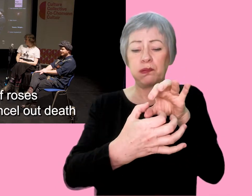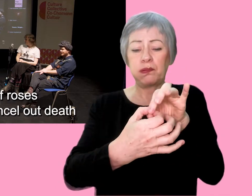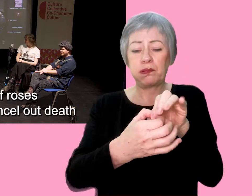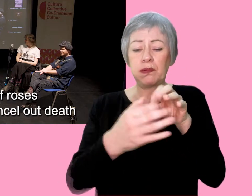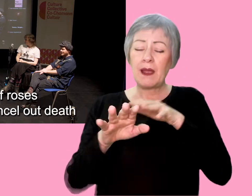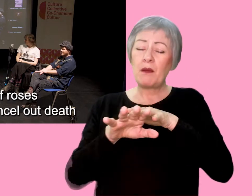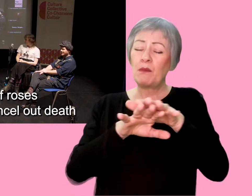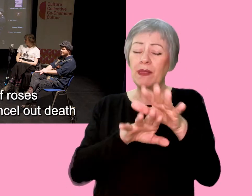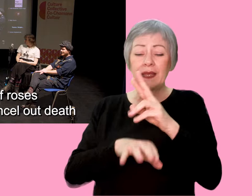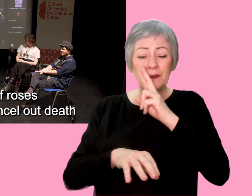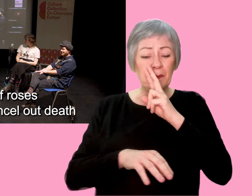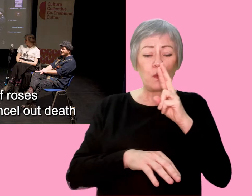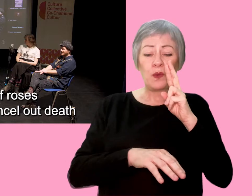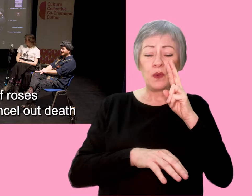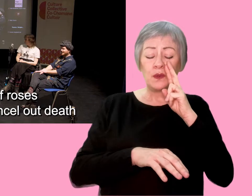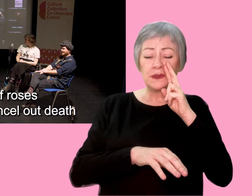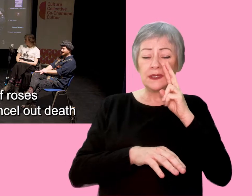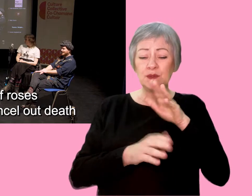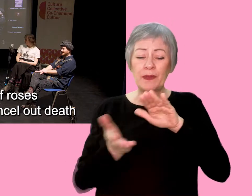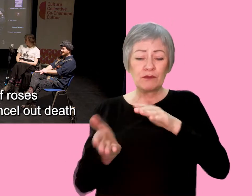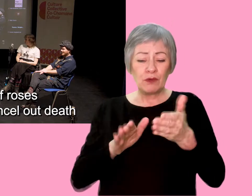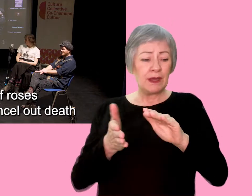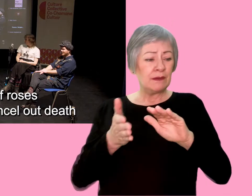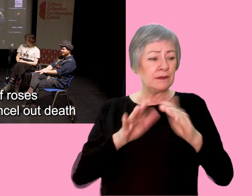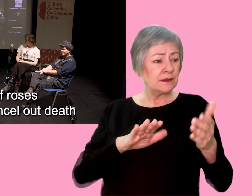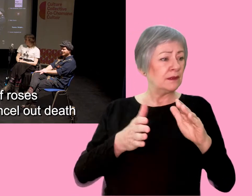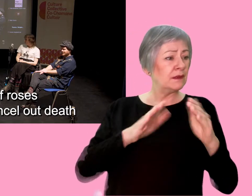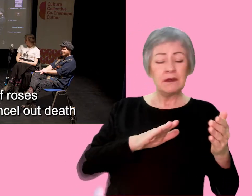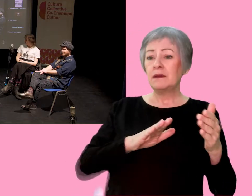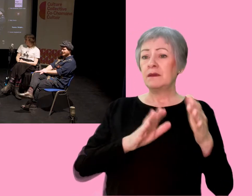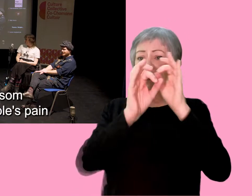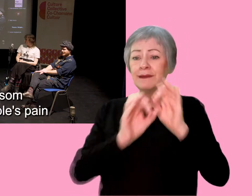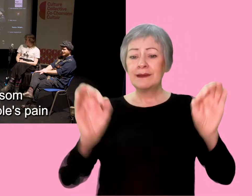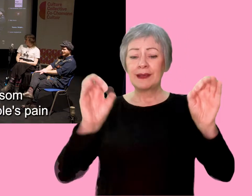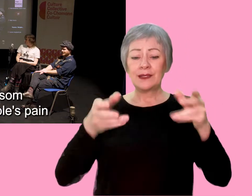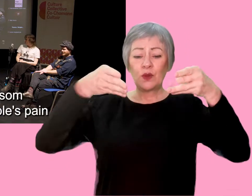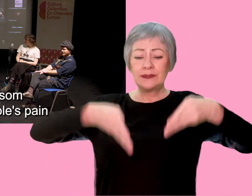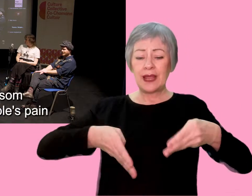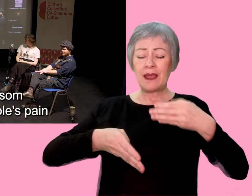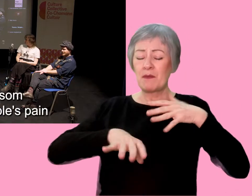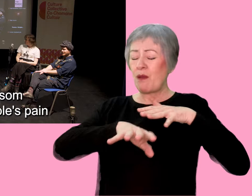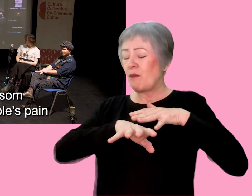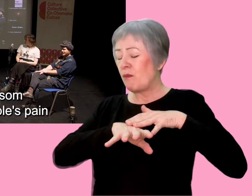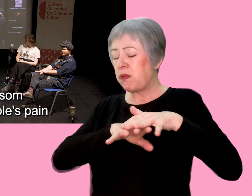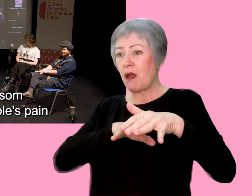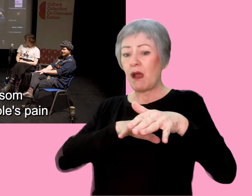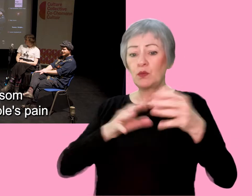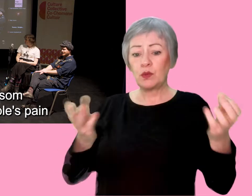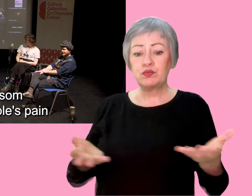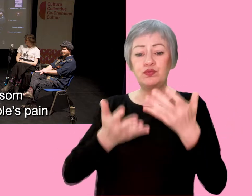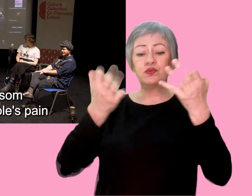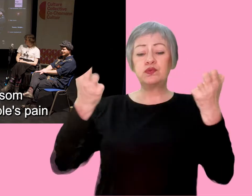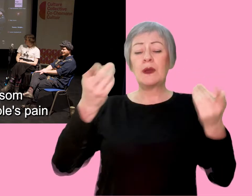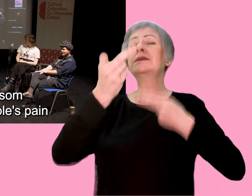يكفن الموت ويلغي القبور ويخضر دمي وأشدو بلحن